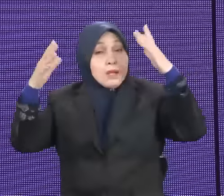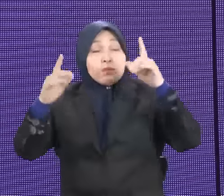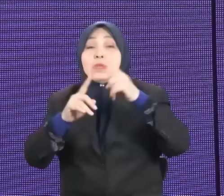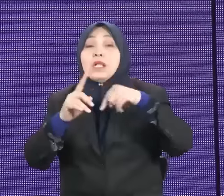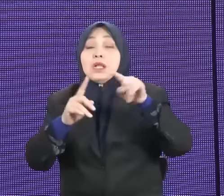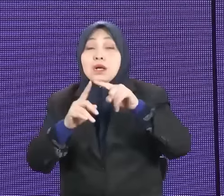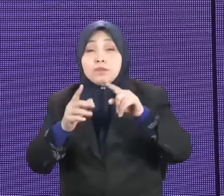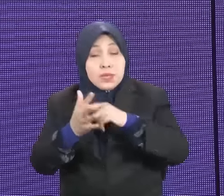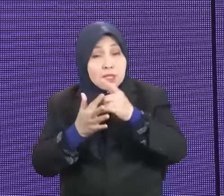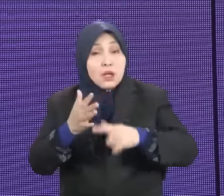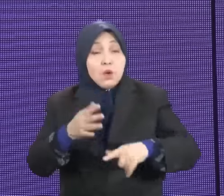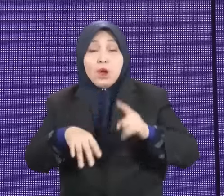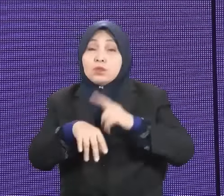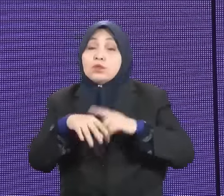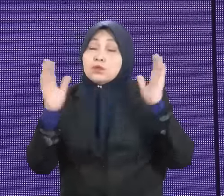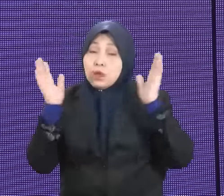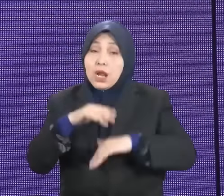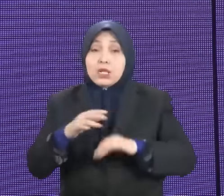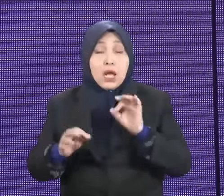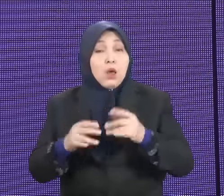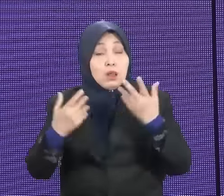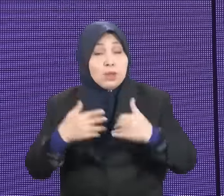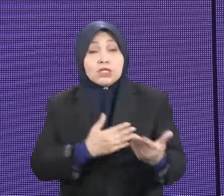antara waktu salat aja